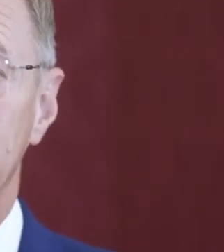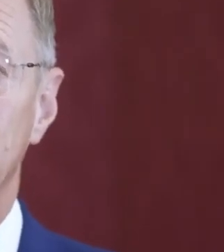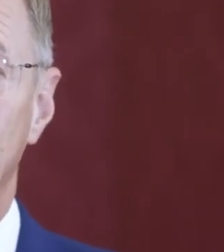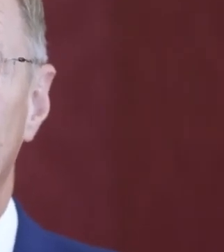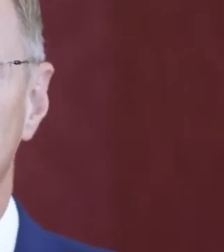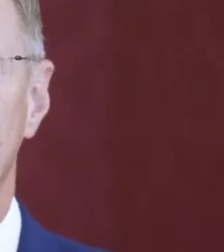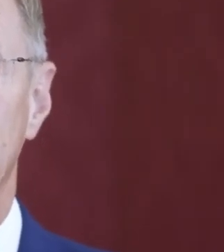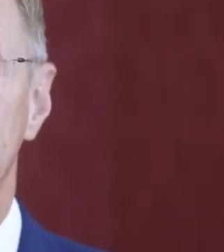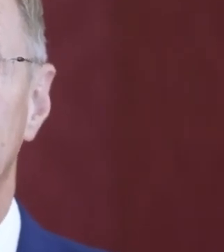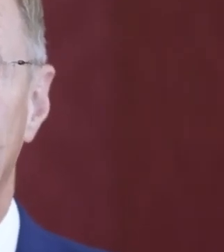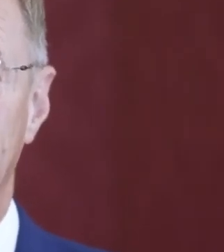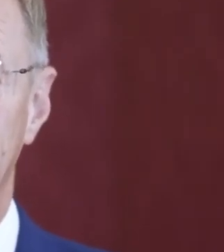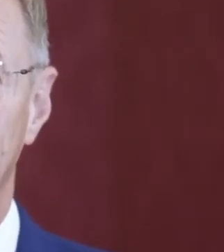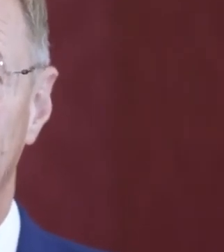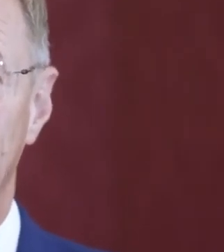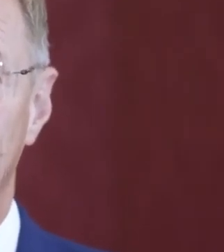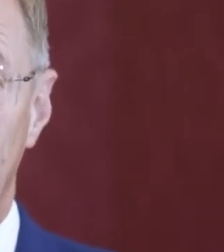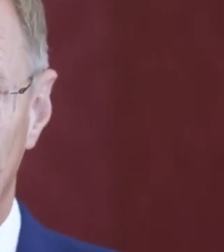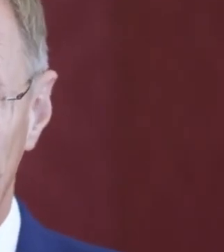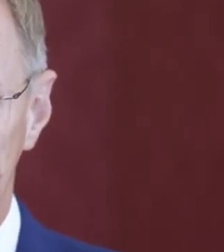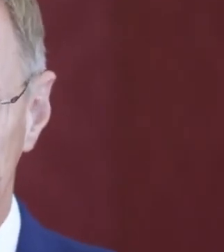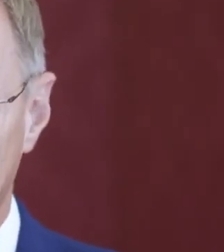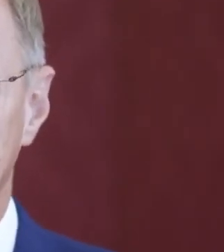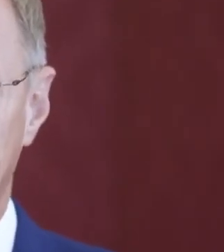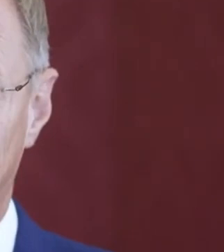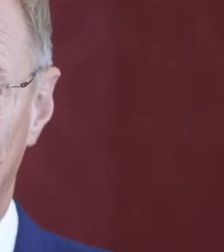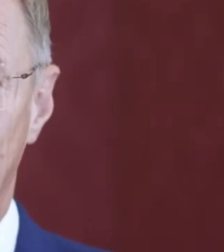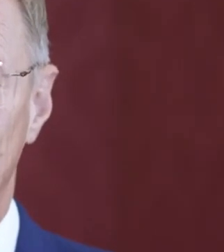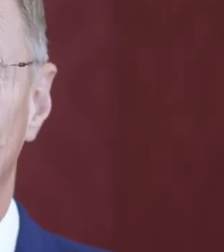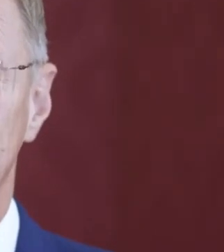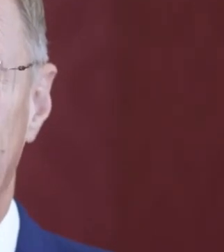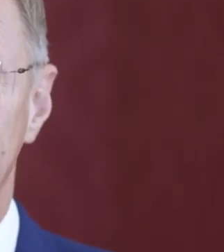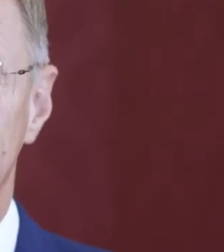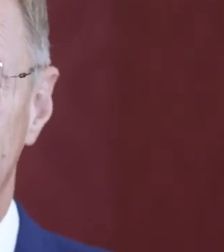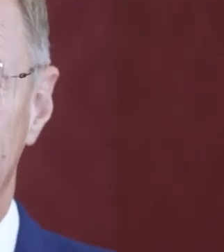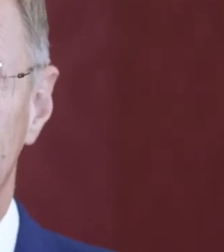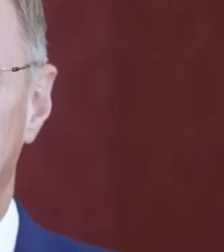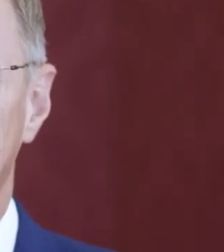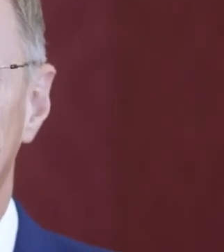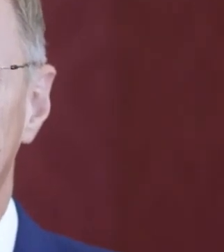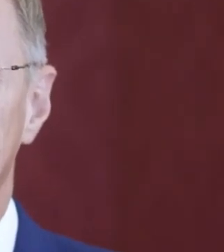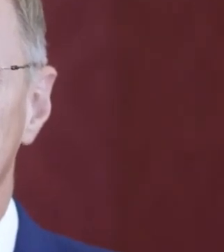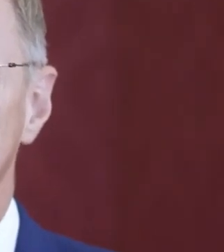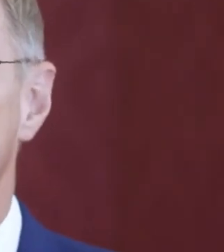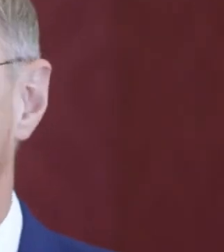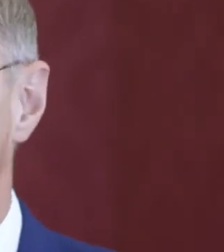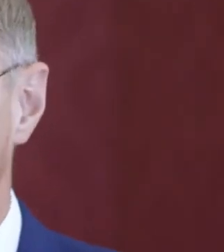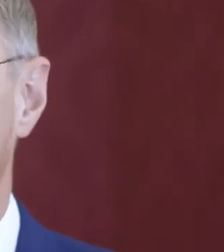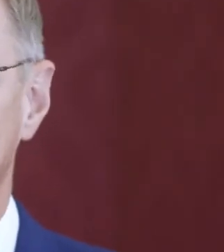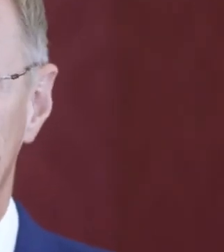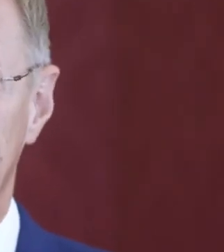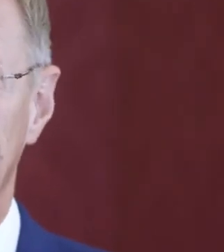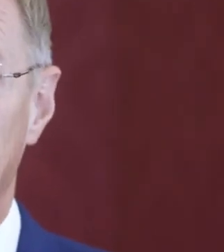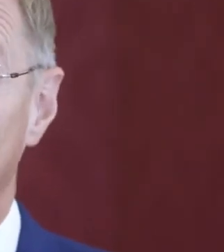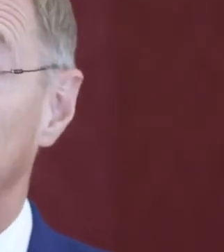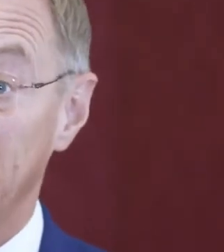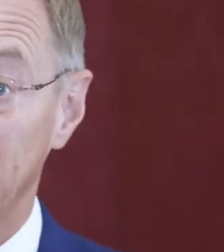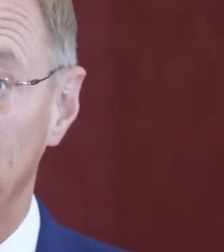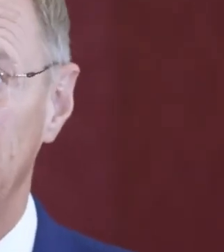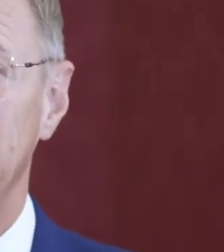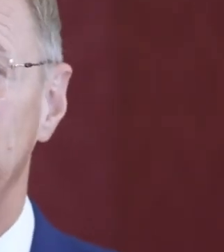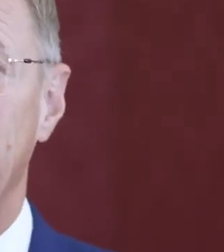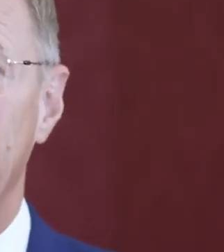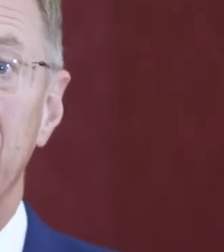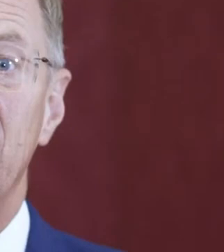erfolgreiches und menschliches Land. Für diese Tatkraft und Entschlossenheit sage ich Ihnen meinen sehr herzlichen Dank. Und